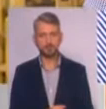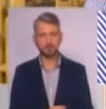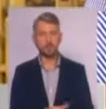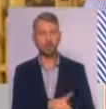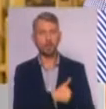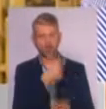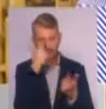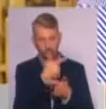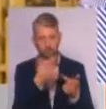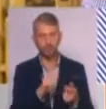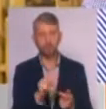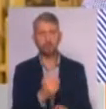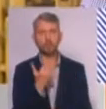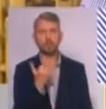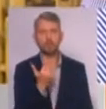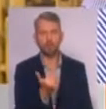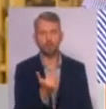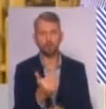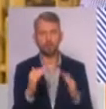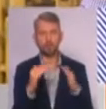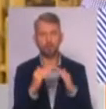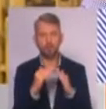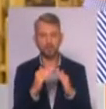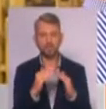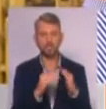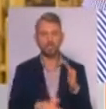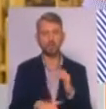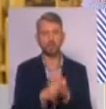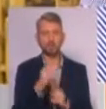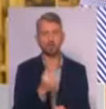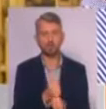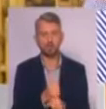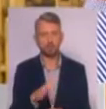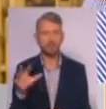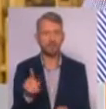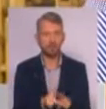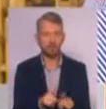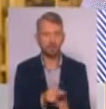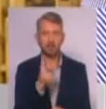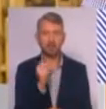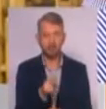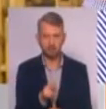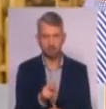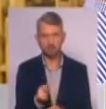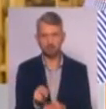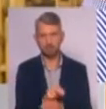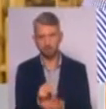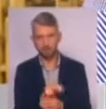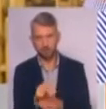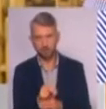хотіла анонсувати, що в вашому будинку і дворі будуть зроблені все ж таки капітальні роботи з